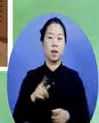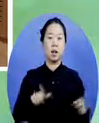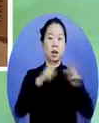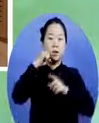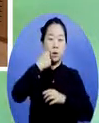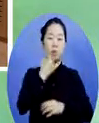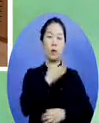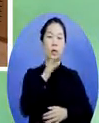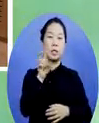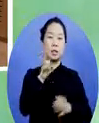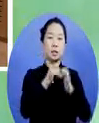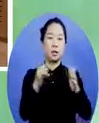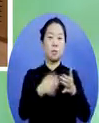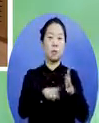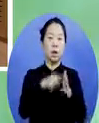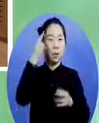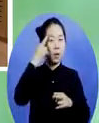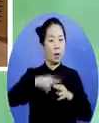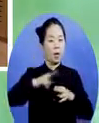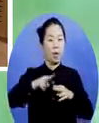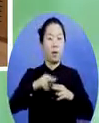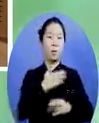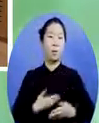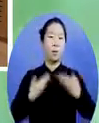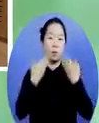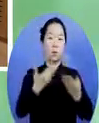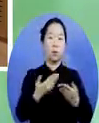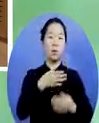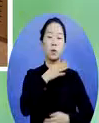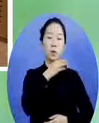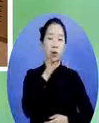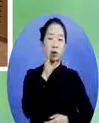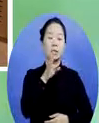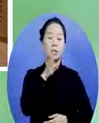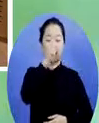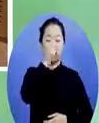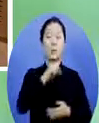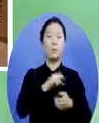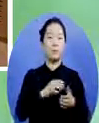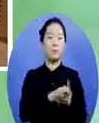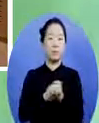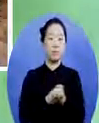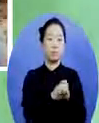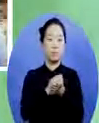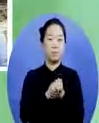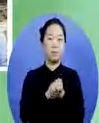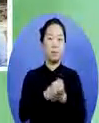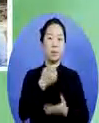어르신 20여명을 위해 커트와 손 마사지 등의 봉사활동을 통해 어르신들과 정겨운 시간을 가졌습니다